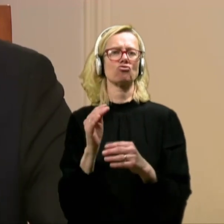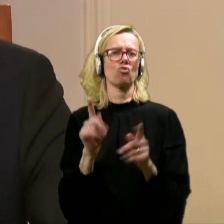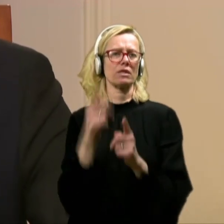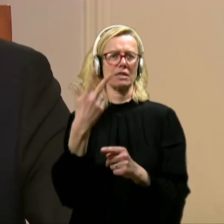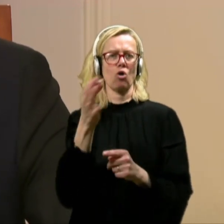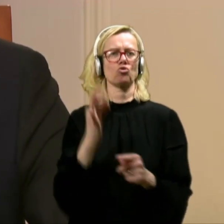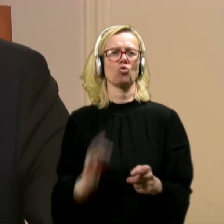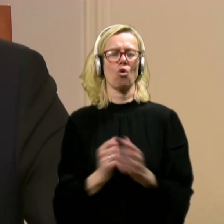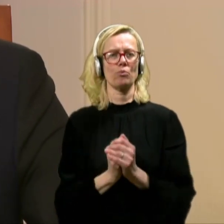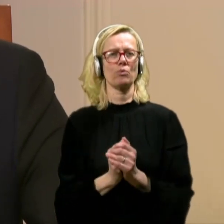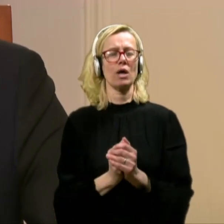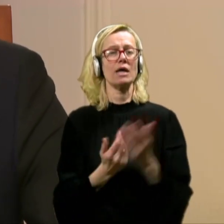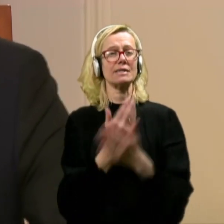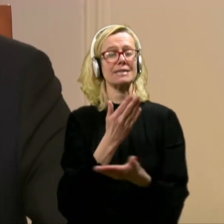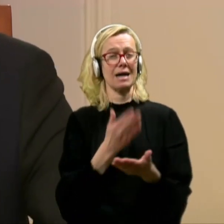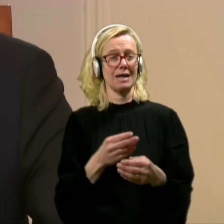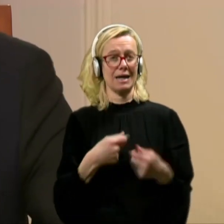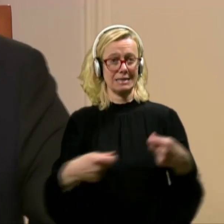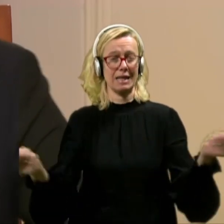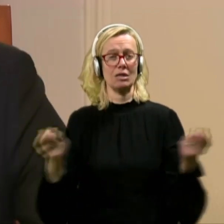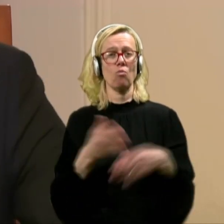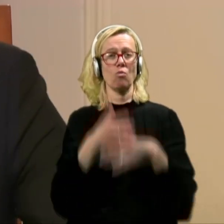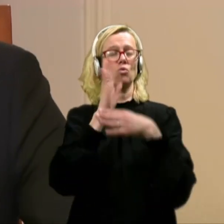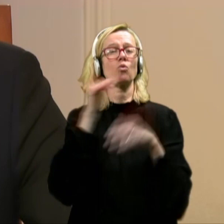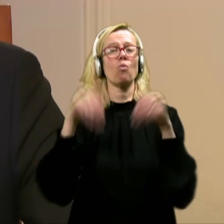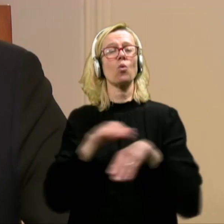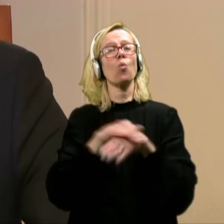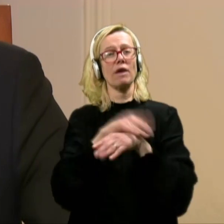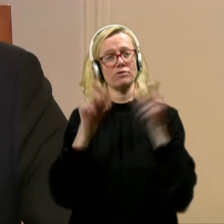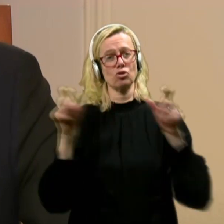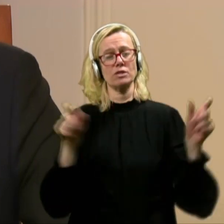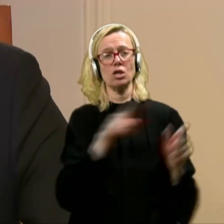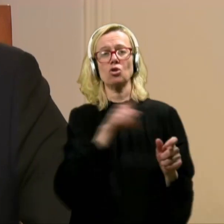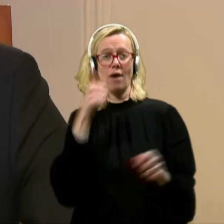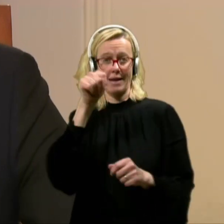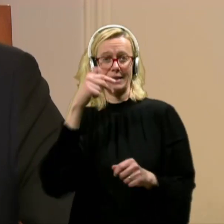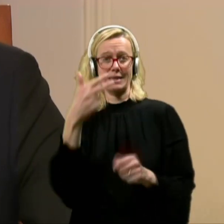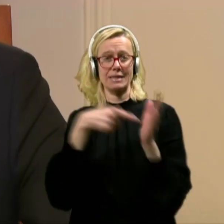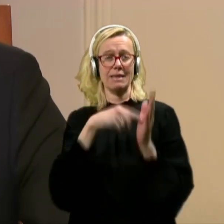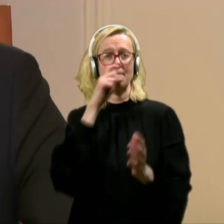30%. Za dodelitev pomoči bodo morali upravičenci do